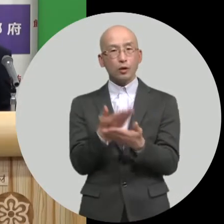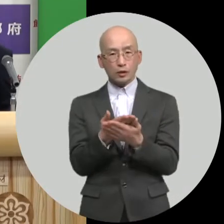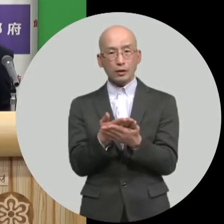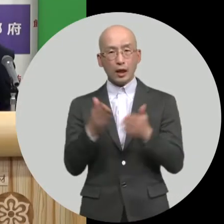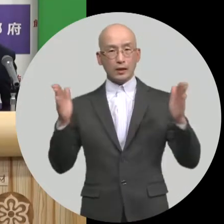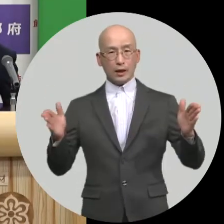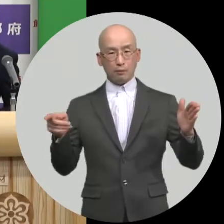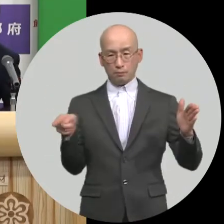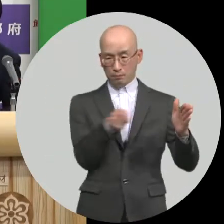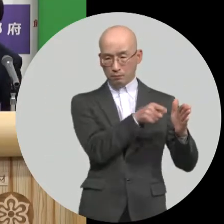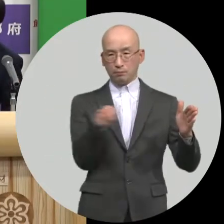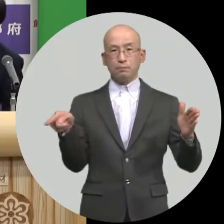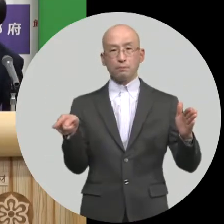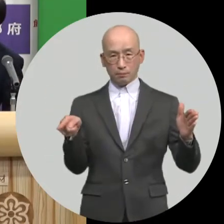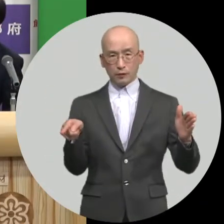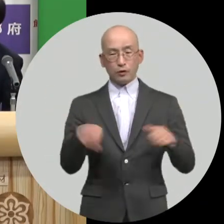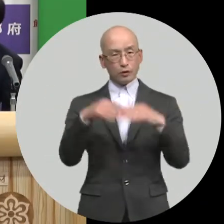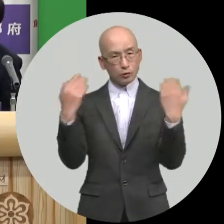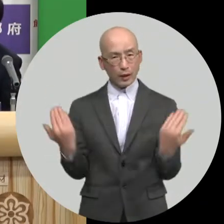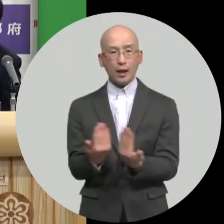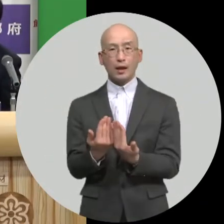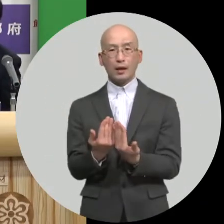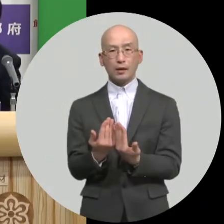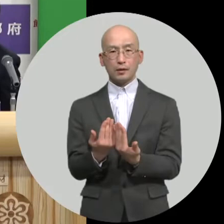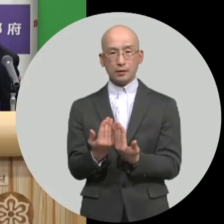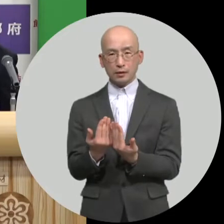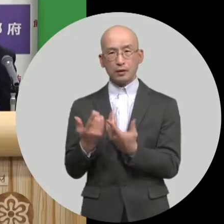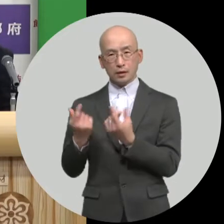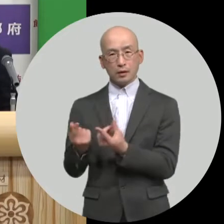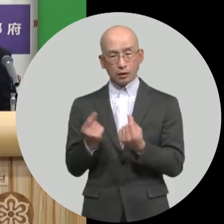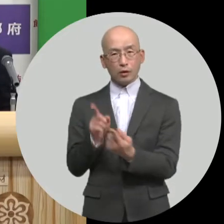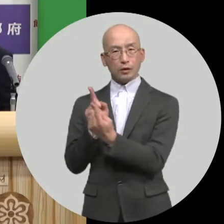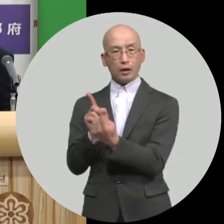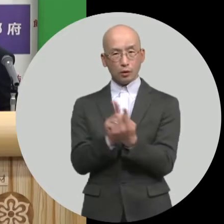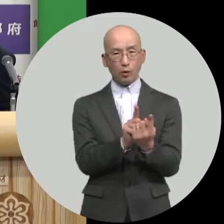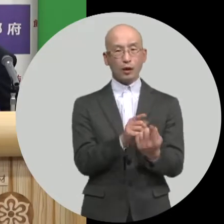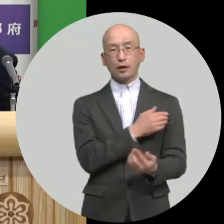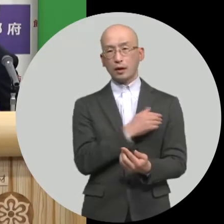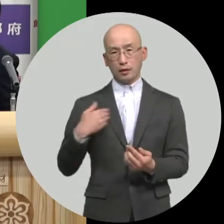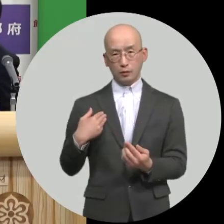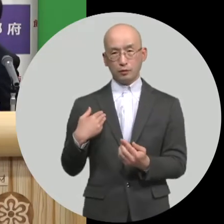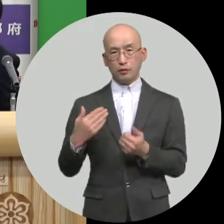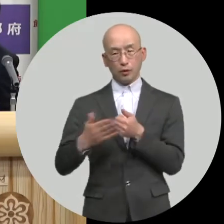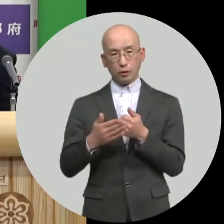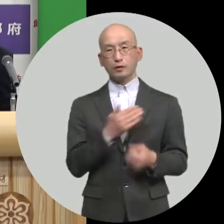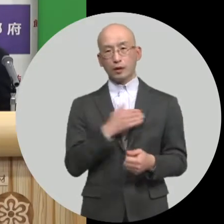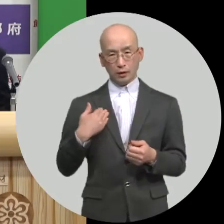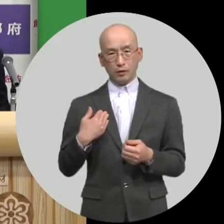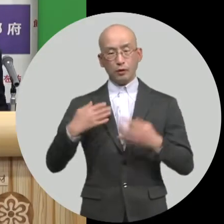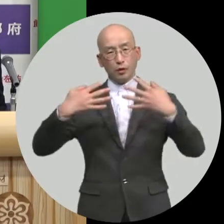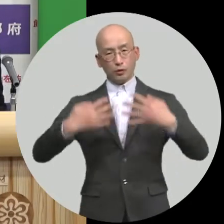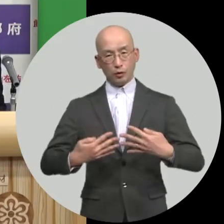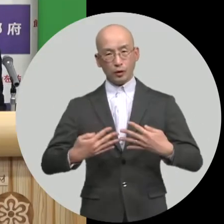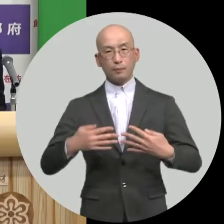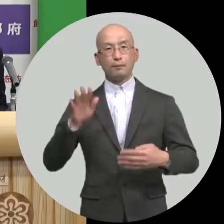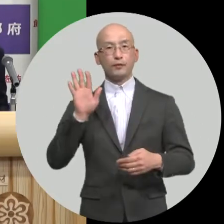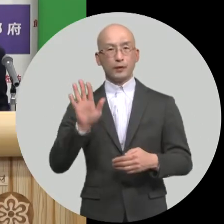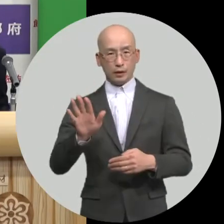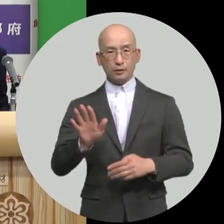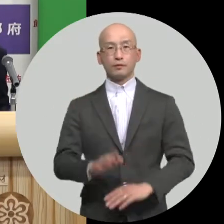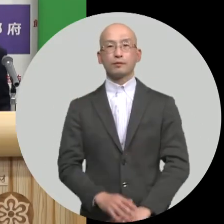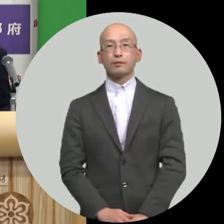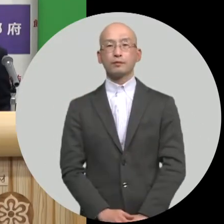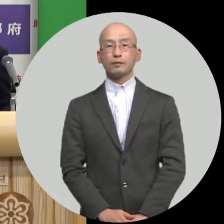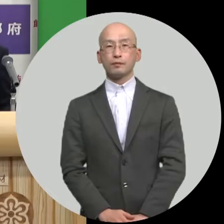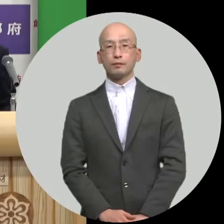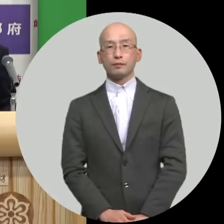時短に協力をいただくということを、 支給の条件というふうにしたいというふう